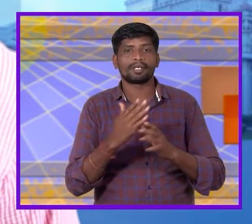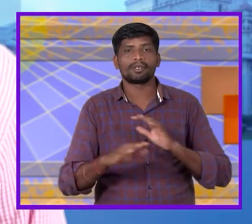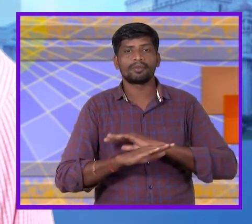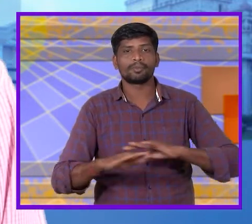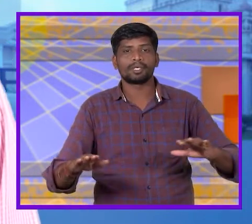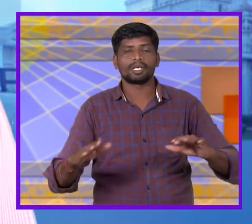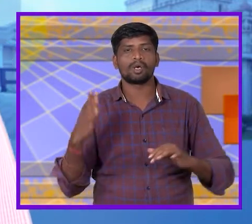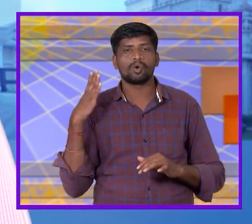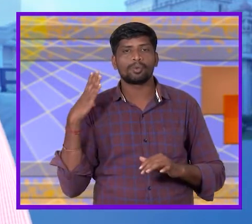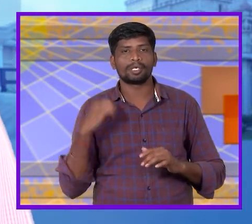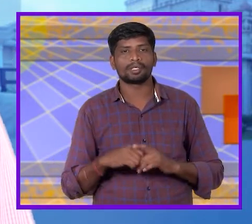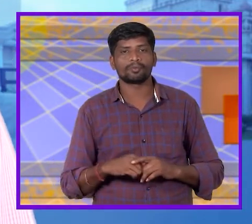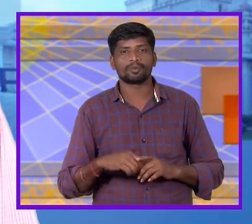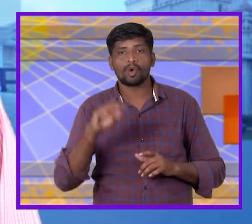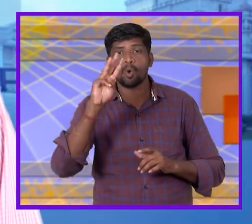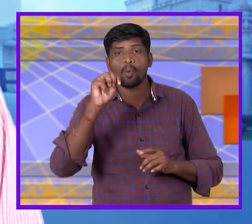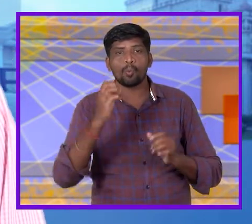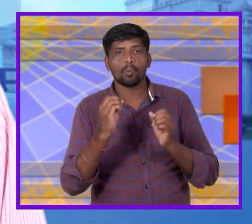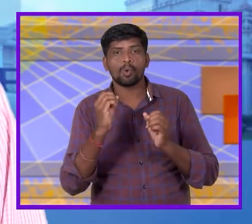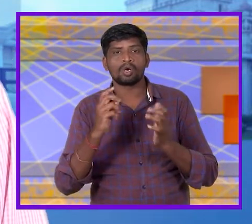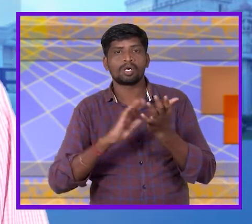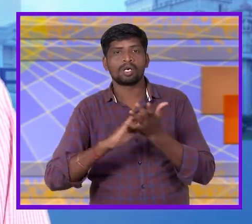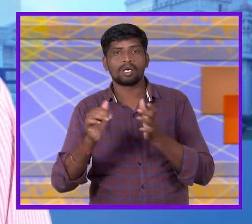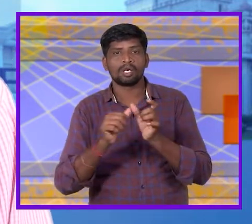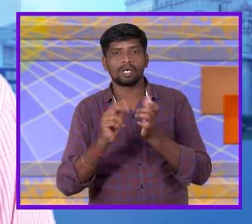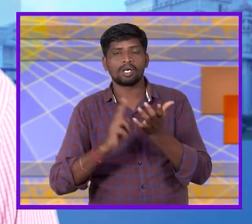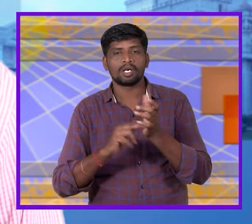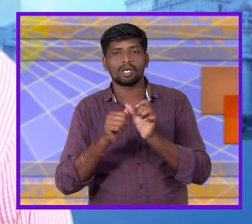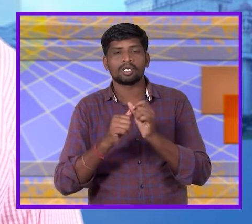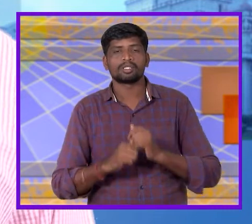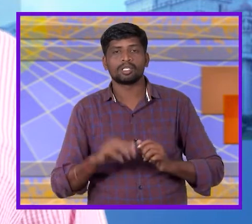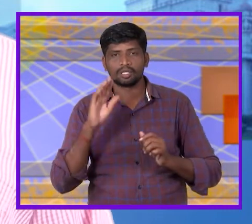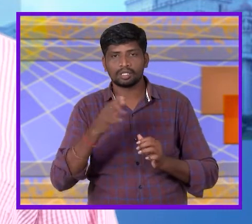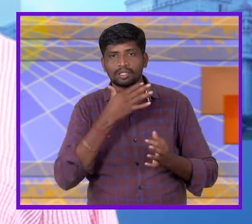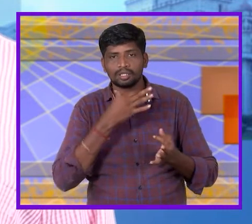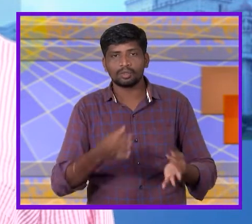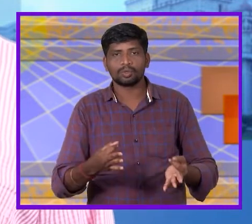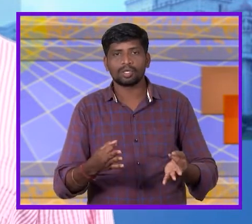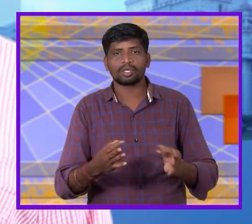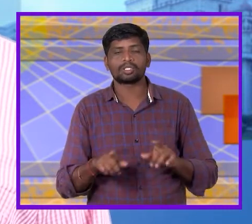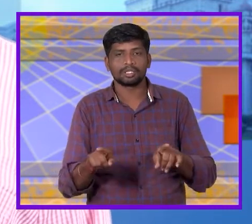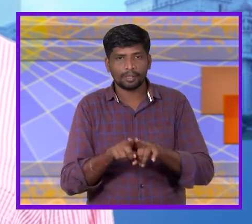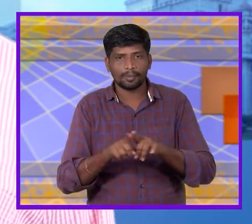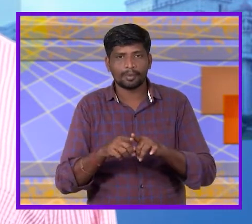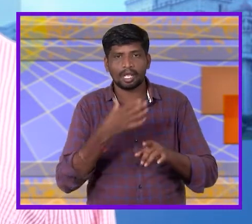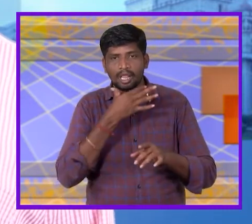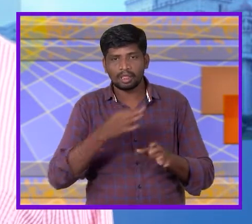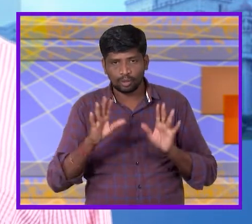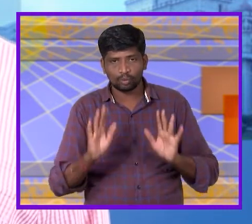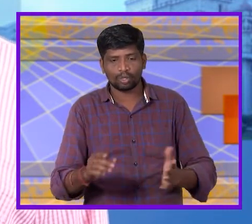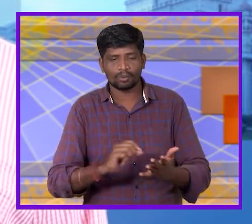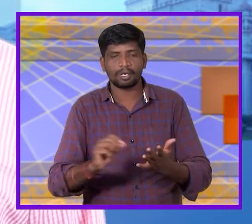பெற்ற முனைவர் மோகனராசு அவர்கள் அங்கு திருக்குறள் தொடர்பான பல்வேறு நிகழ்ச்சிகளை